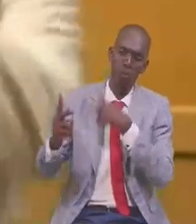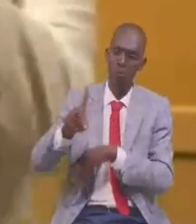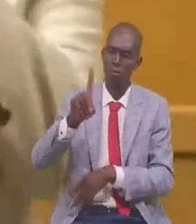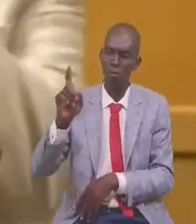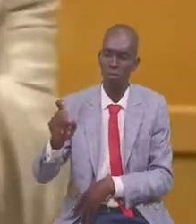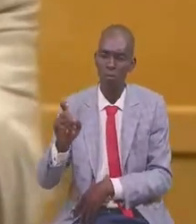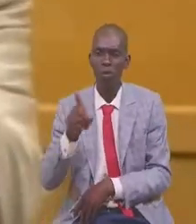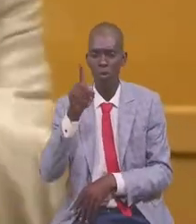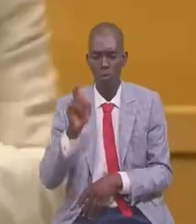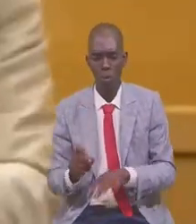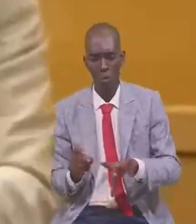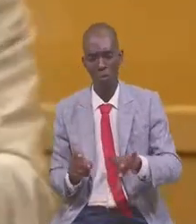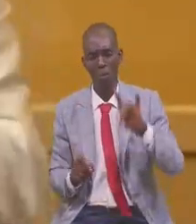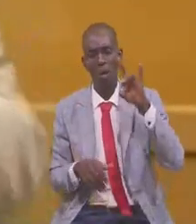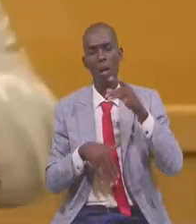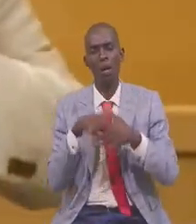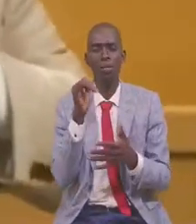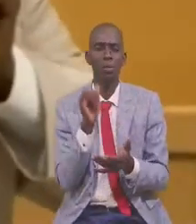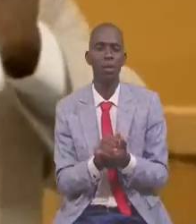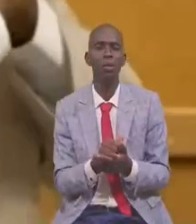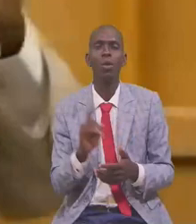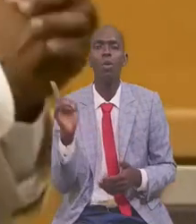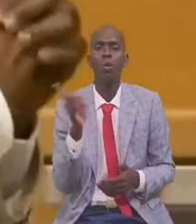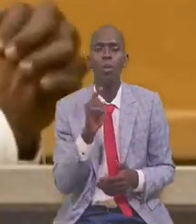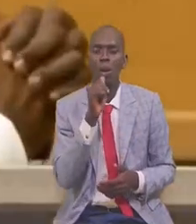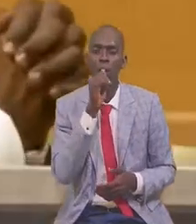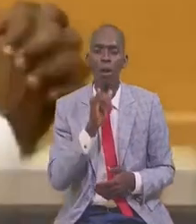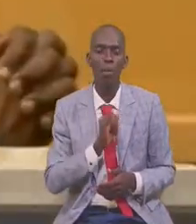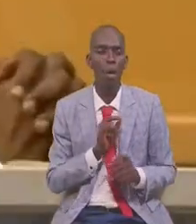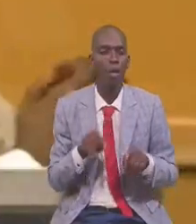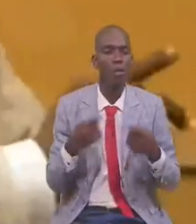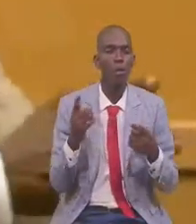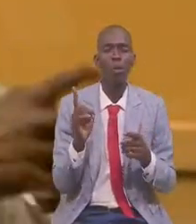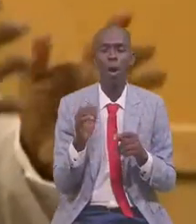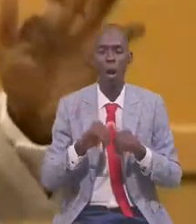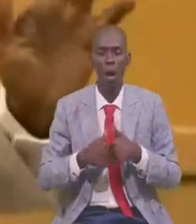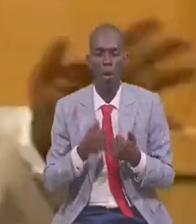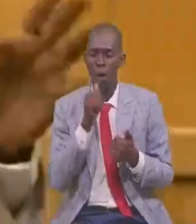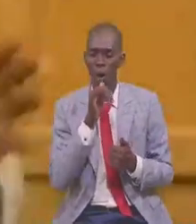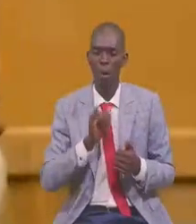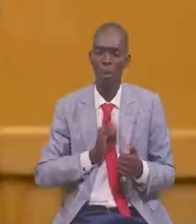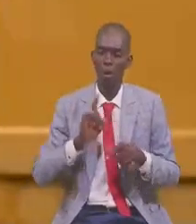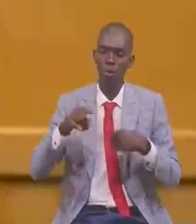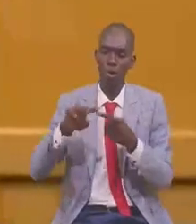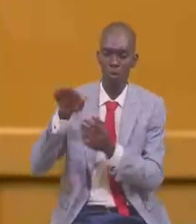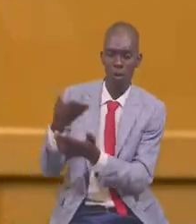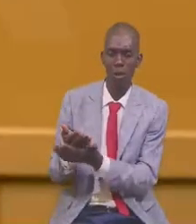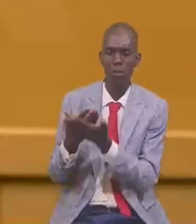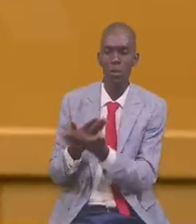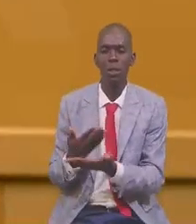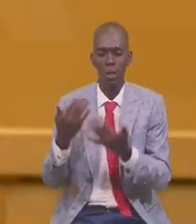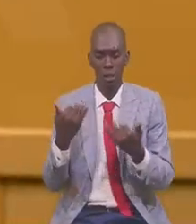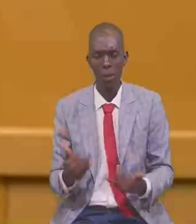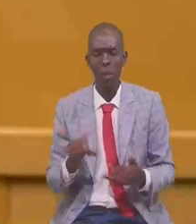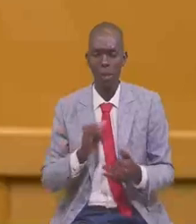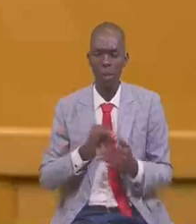dois vérifier cela. Où est-ce que je vais? Comment est-ce que je veux aller là-bas? Et maintenant, je construis le pont.